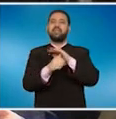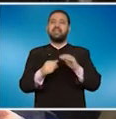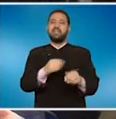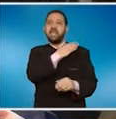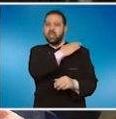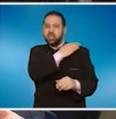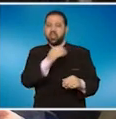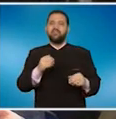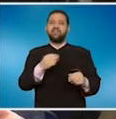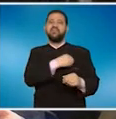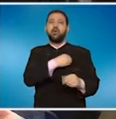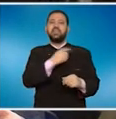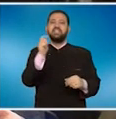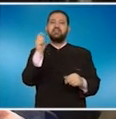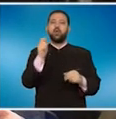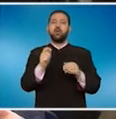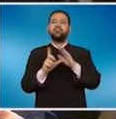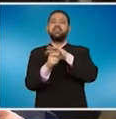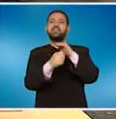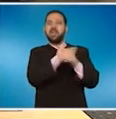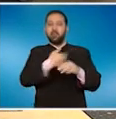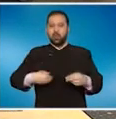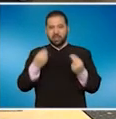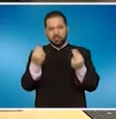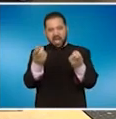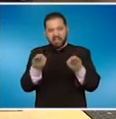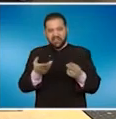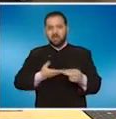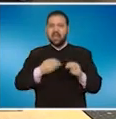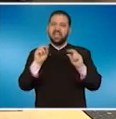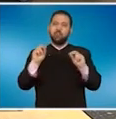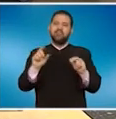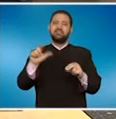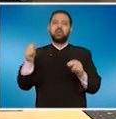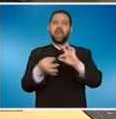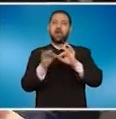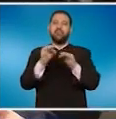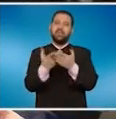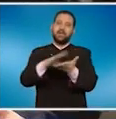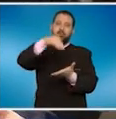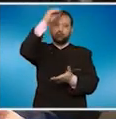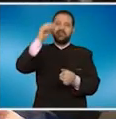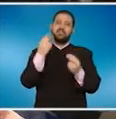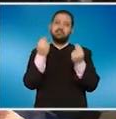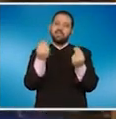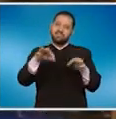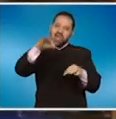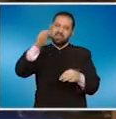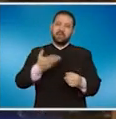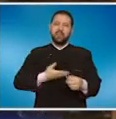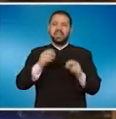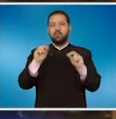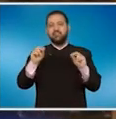Teologie Ortodoxă Iustinian Patriarhu din București. Bine ați venit, Părinte, la Cuvânt pentru Suflet. Bine v-am găsit.